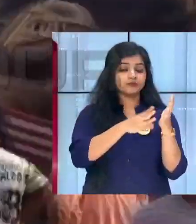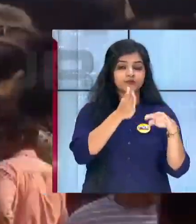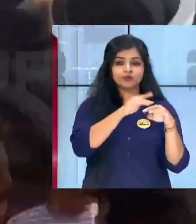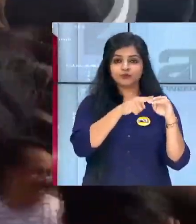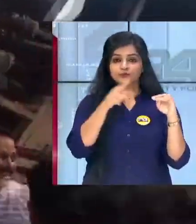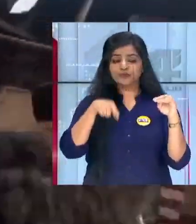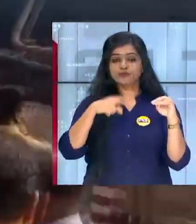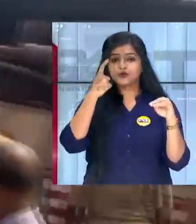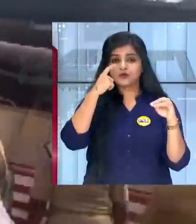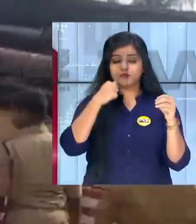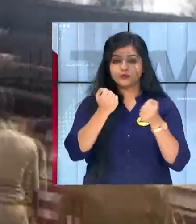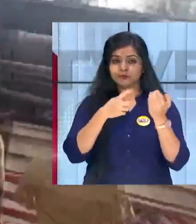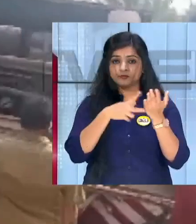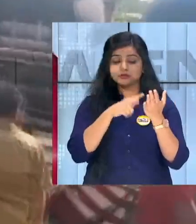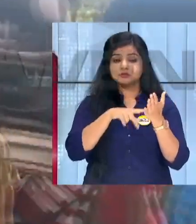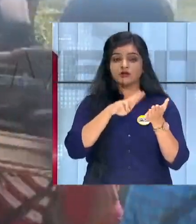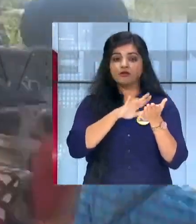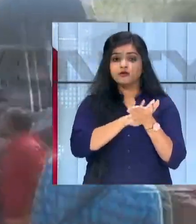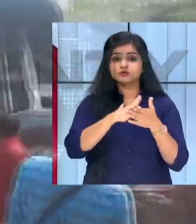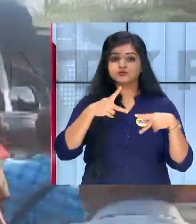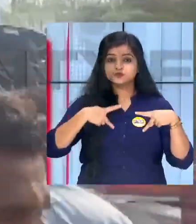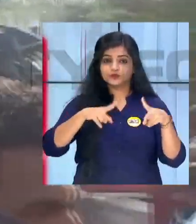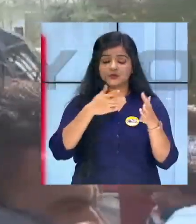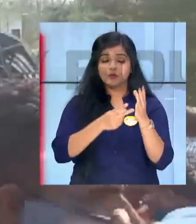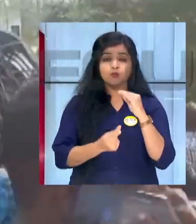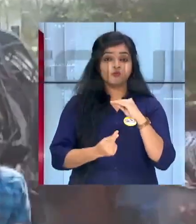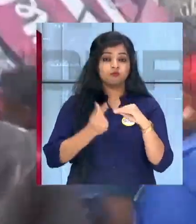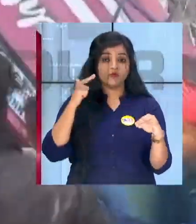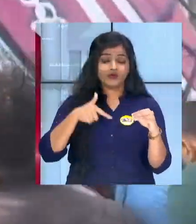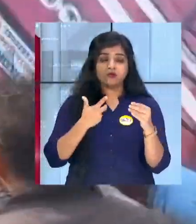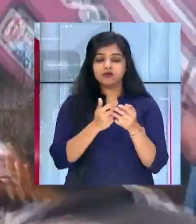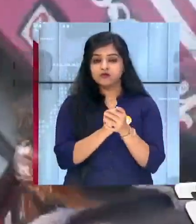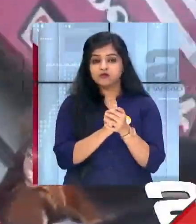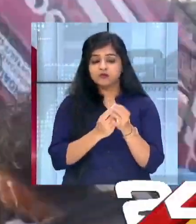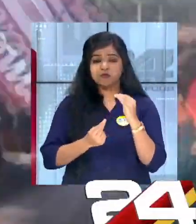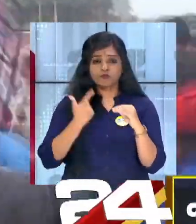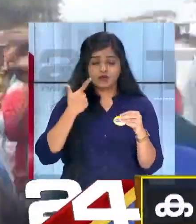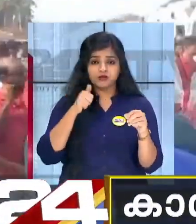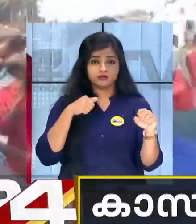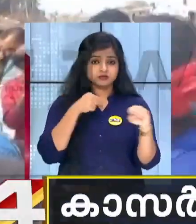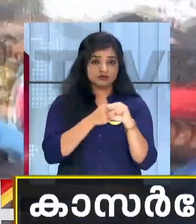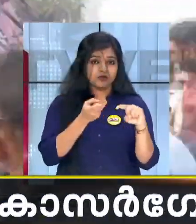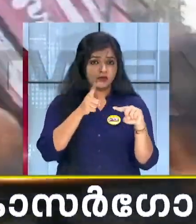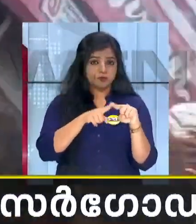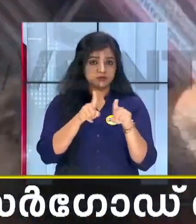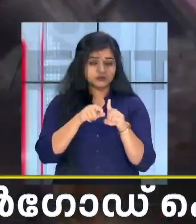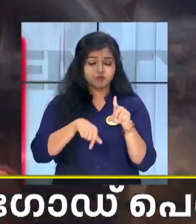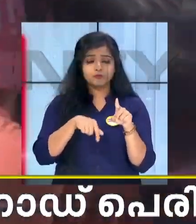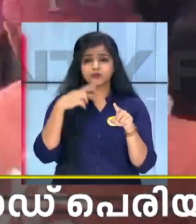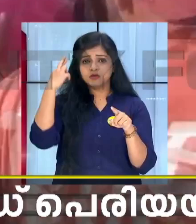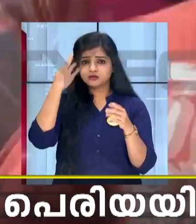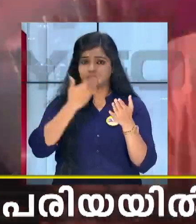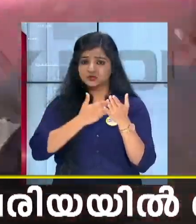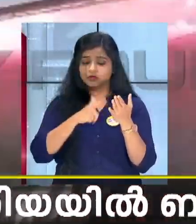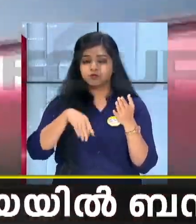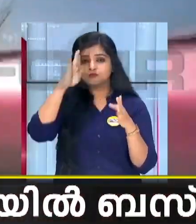ബസ്സാണ്, മെഹബൂബ് ബസ്സാണ്. ഈ ദേശീയപാതയാണ്. ഈ ദേശീയപാതയിൽ അമിത വേഗമാണോ ഈ അപകട കാരണമെന്ന് പോലീസ് പരിശോധിച്ചു